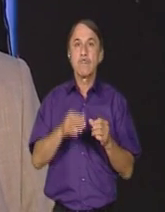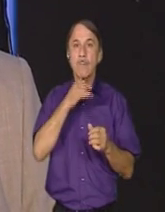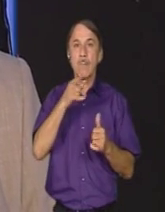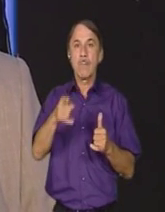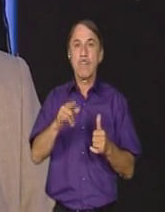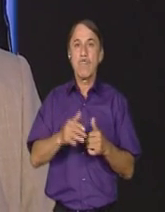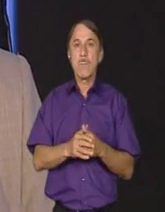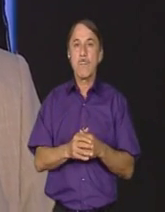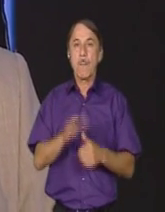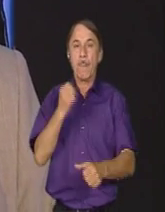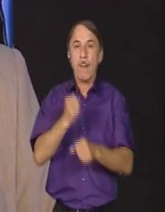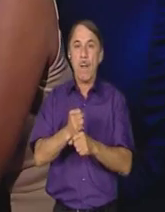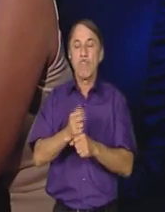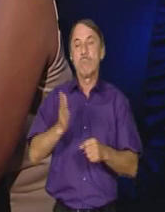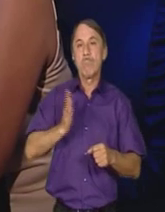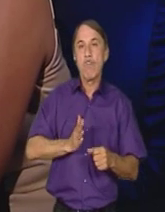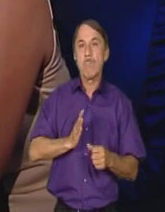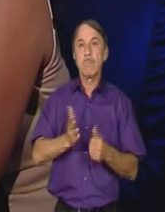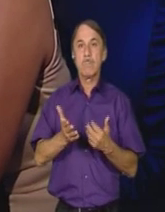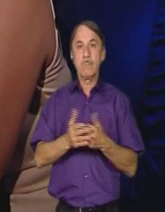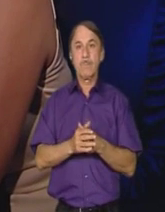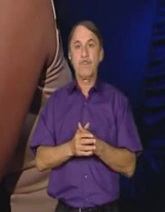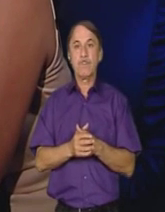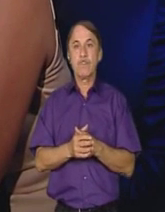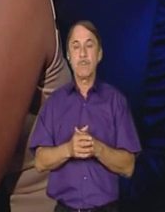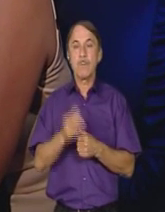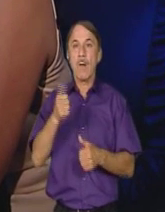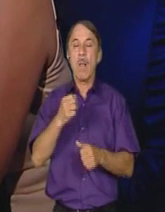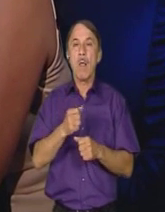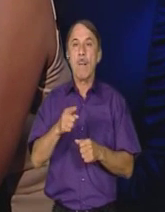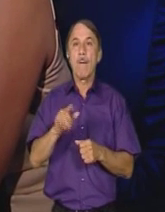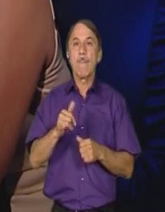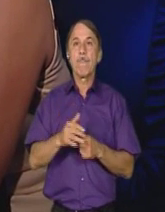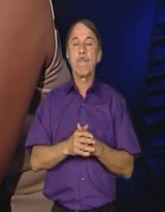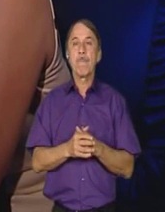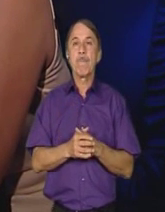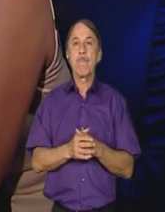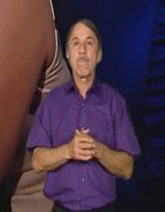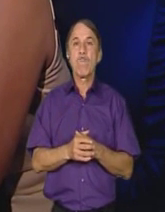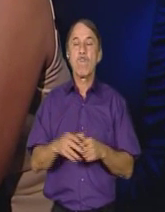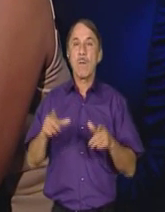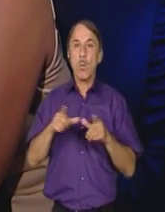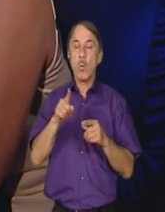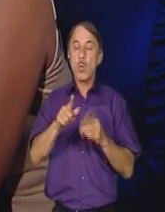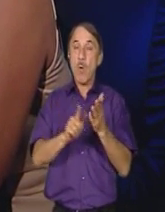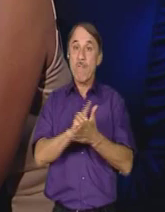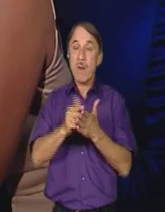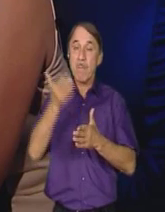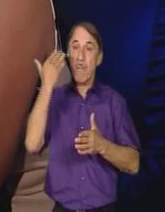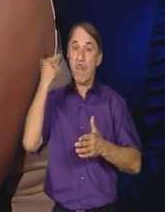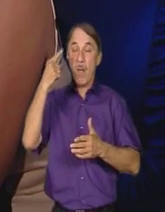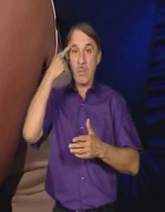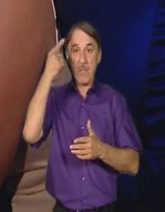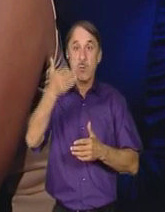vi bili predsednik Skupštine, a gospodin Koštunica je bio predsednik vlade. Tako je. U to vreme setiće